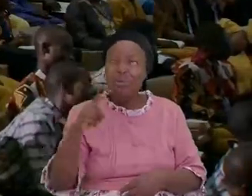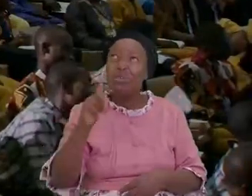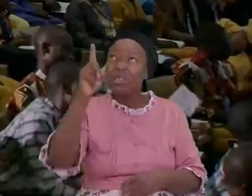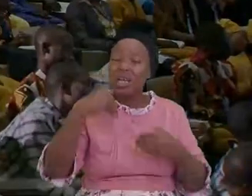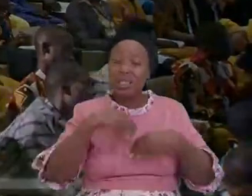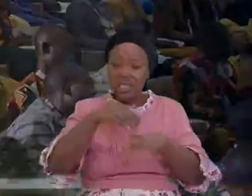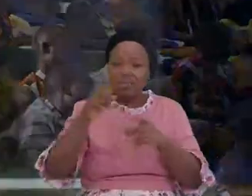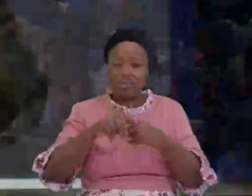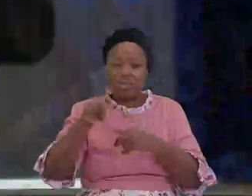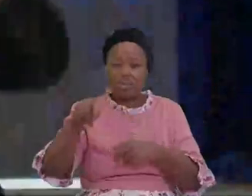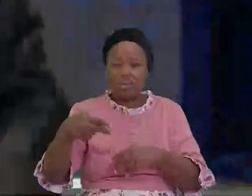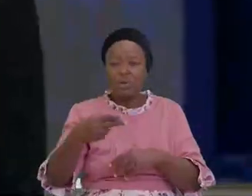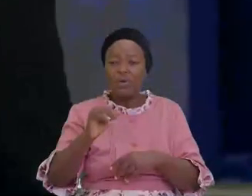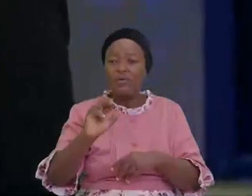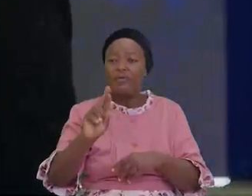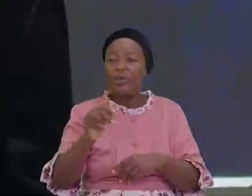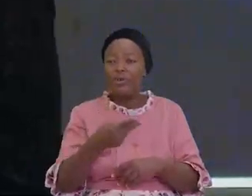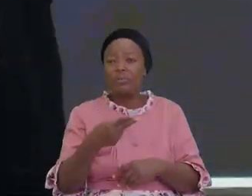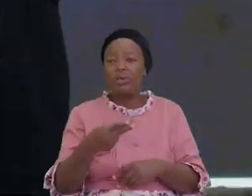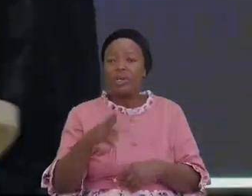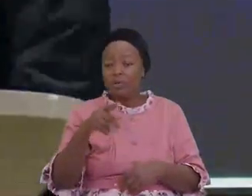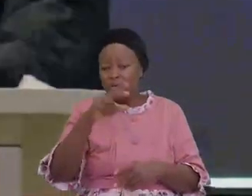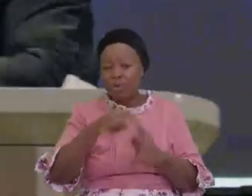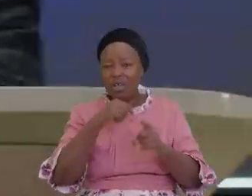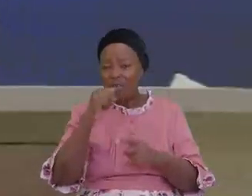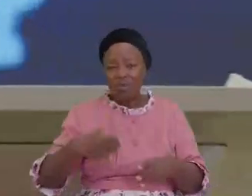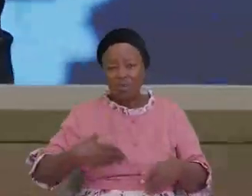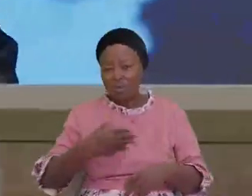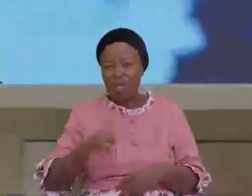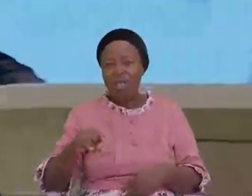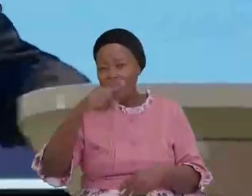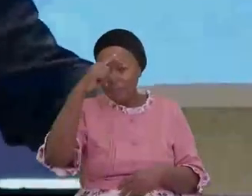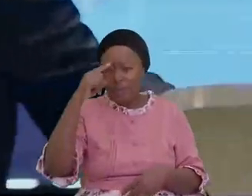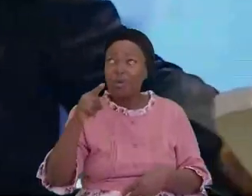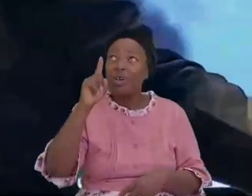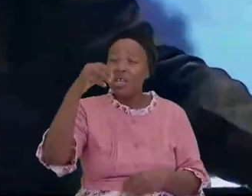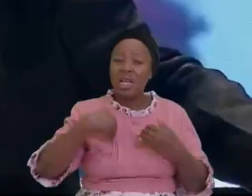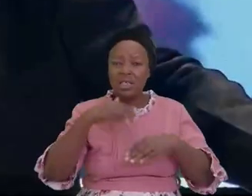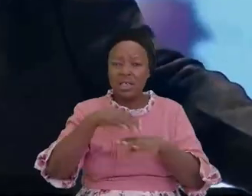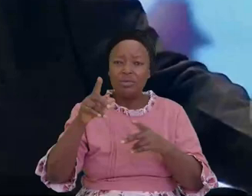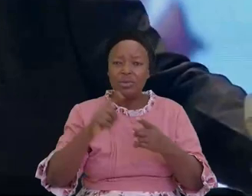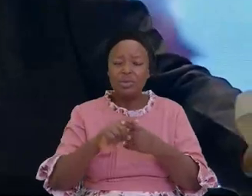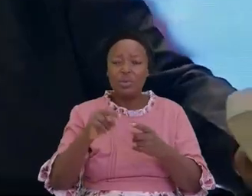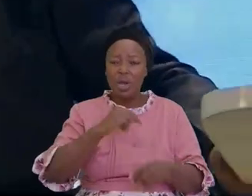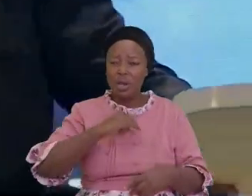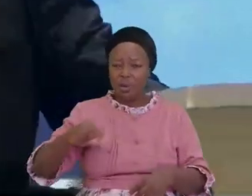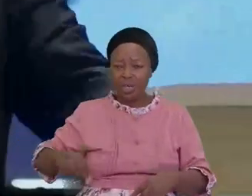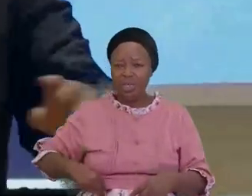parce qu'il t'envoie vers Pharaon, quand tu n'es pas disponible, parce qu'il t'envoie vers